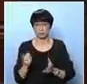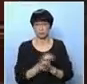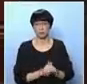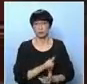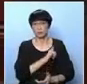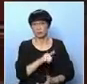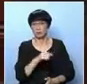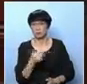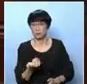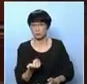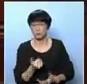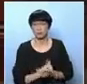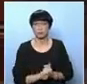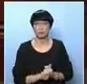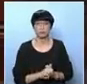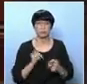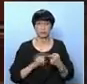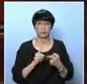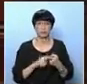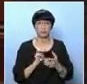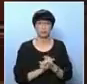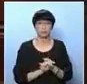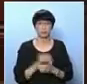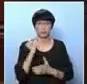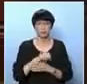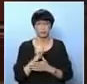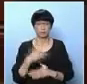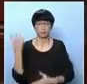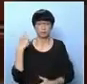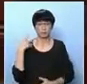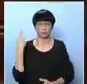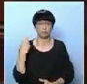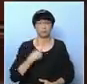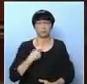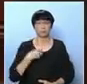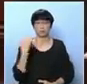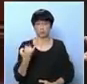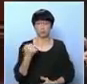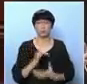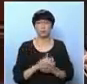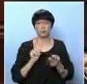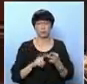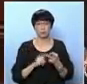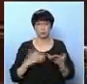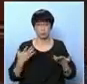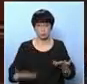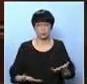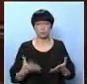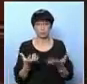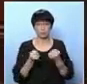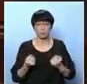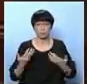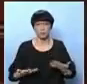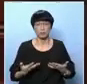行呢？第一，佢唔夠膽承認昨天嘅我係錯；第二，佢唔肯面對現實，去接受而